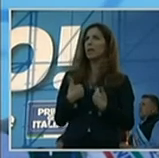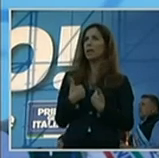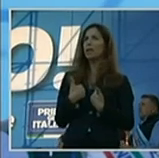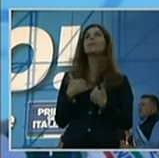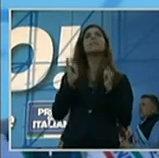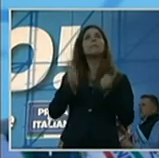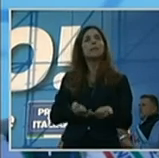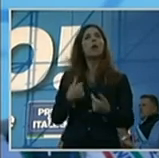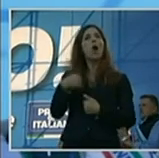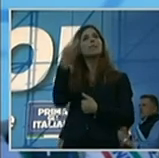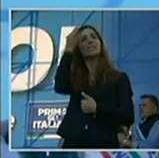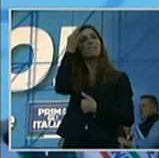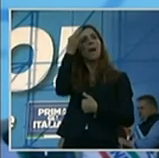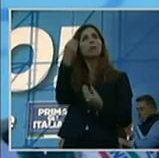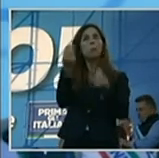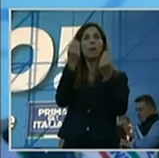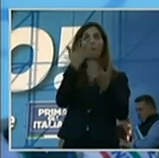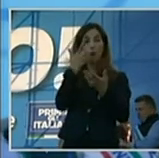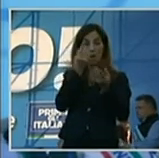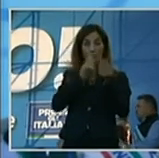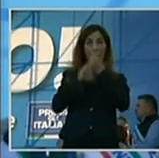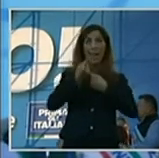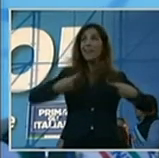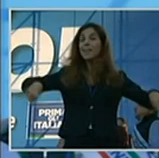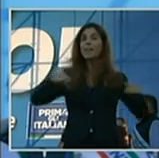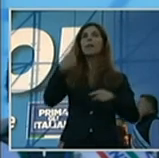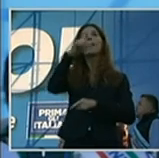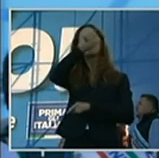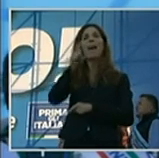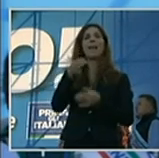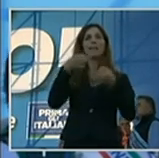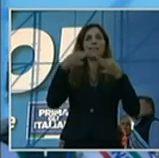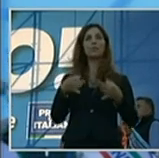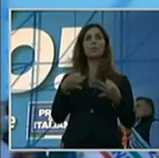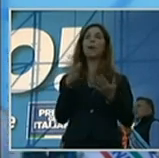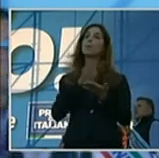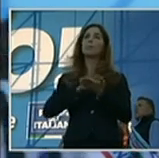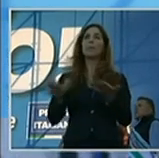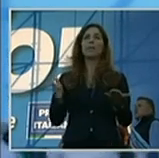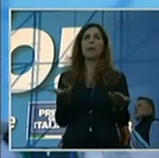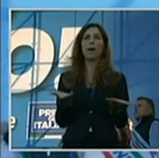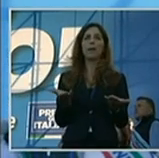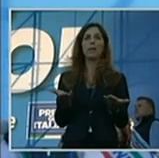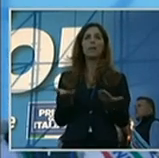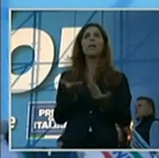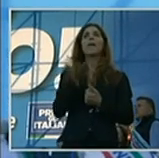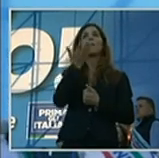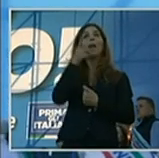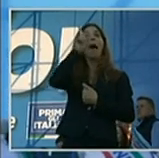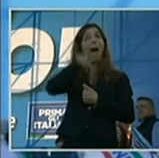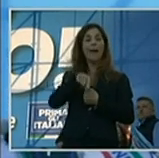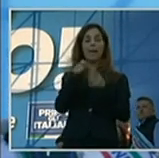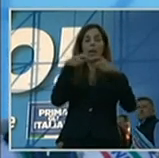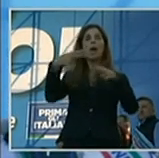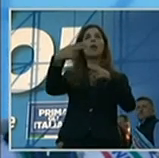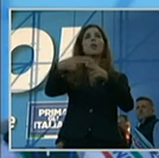che voglio per i nostri figli un'Italia sicura e pulita e vorrei anche una Roma